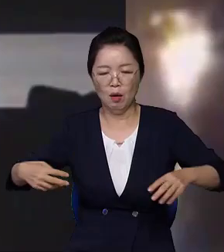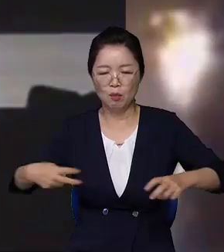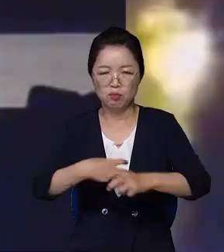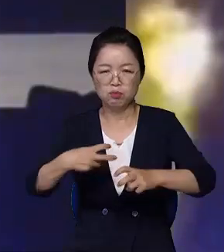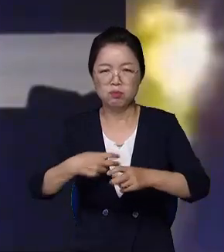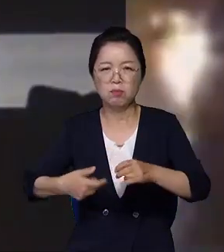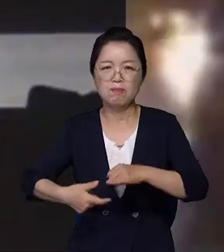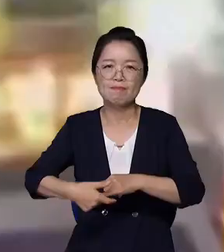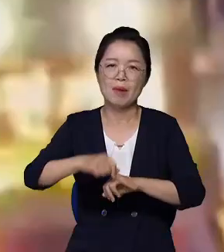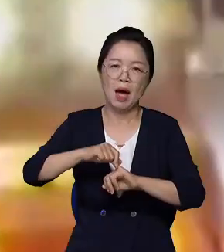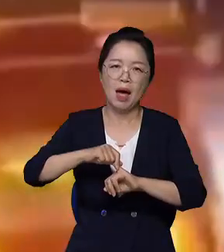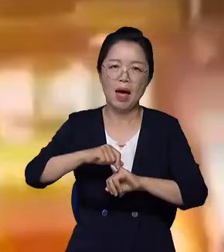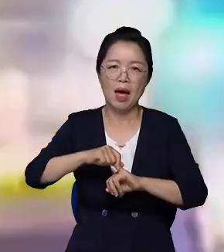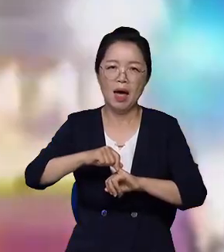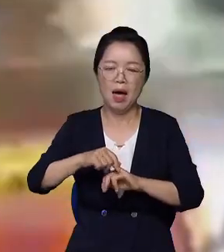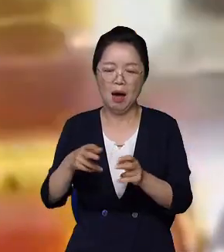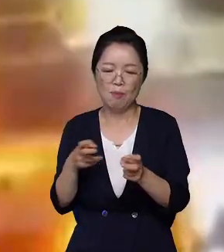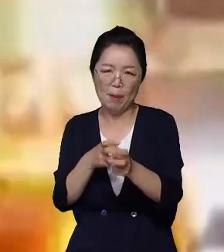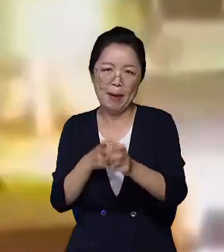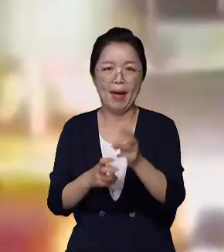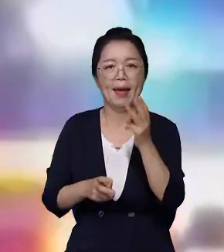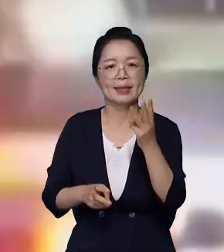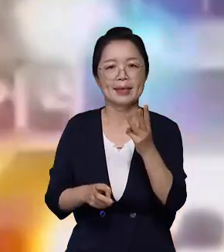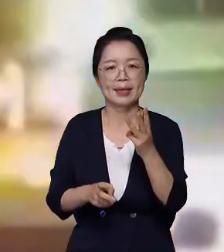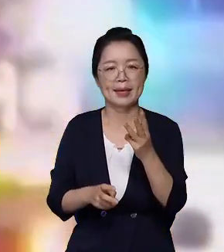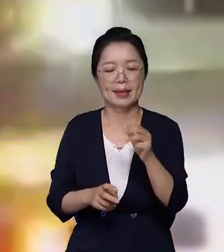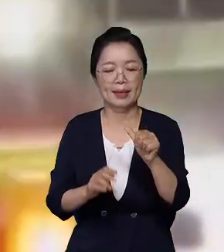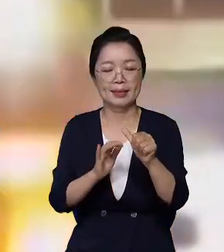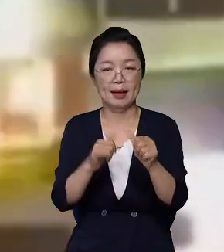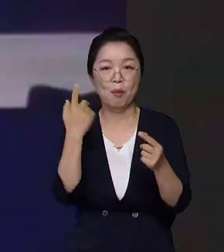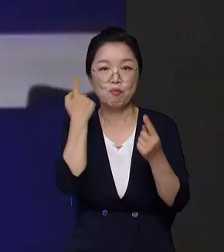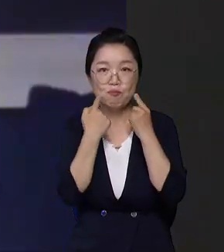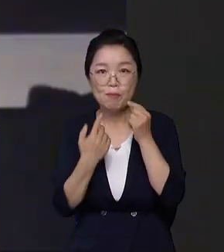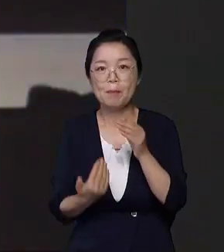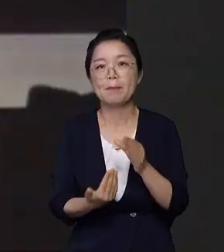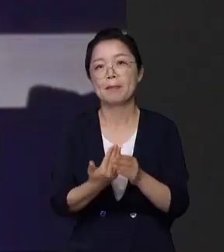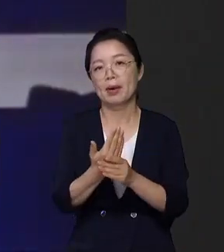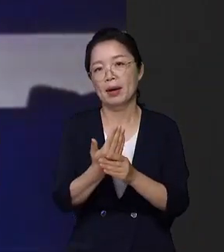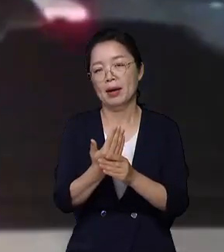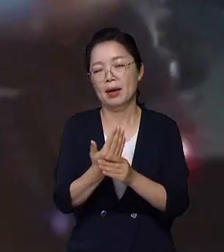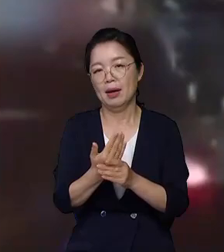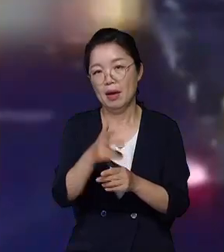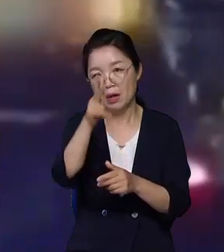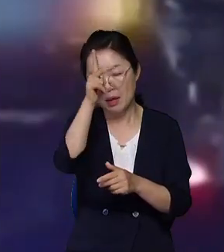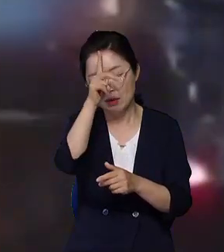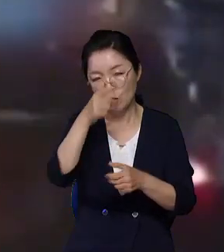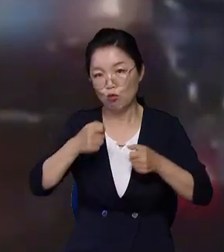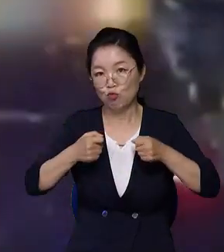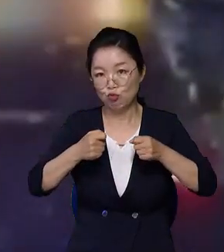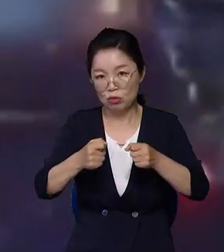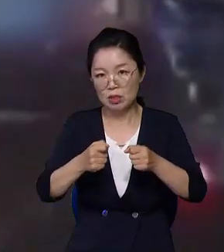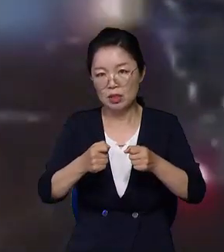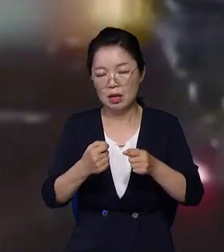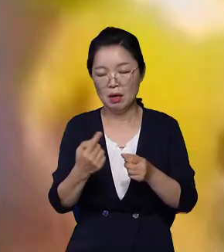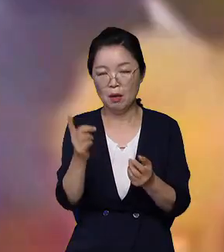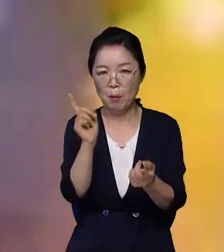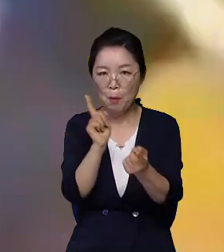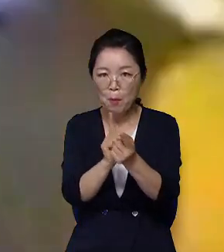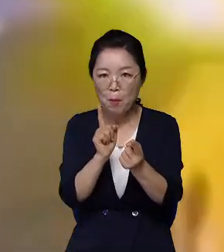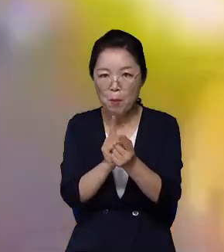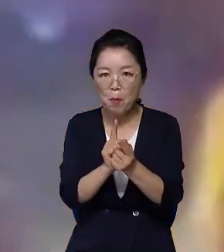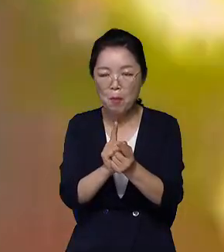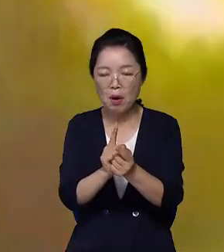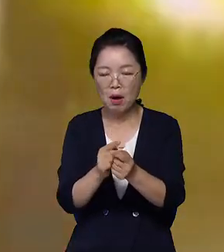빚어졌습니다. 3중 추돌 사고로 5명이 중경상을 입었고 경찰은 운전자 등을 상대로 정확한